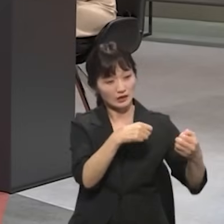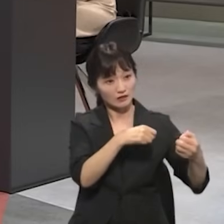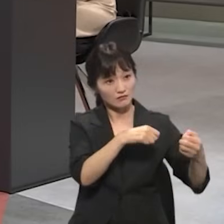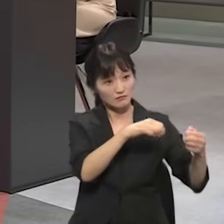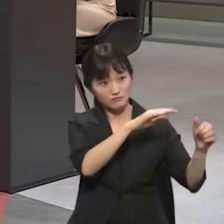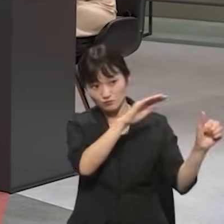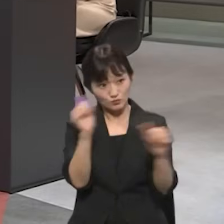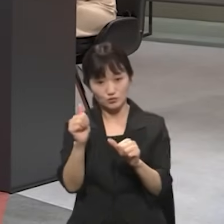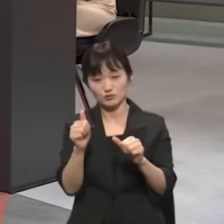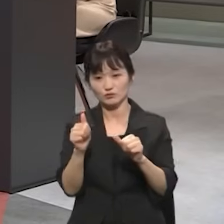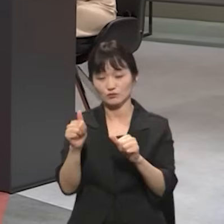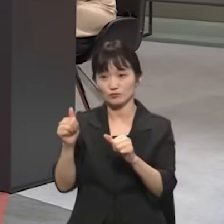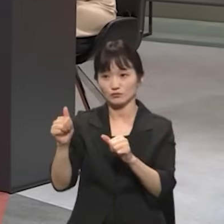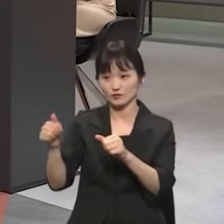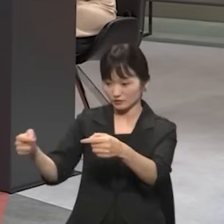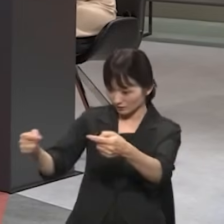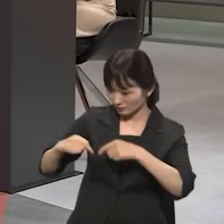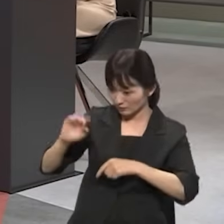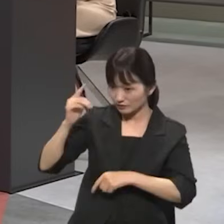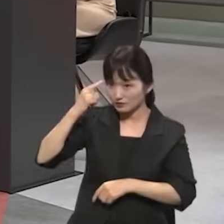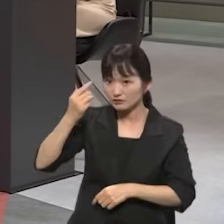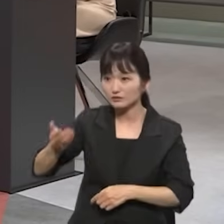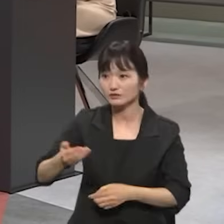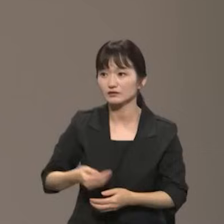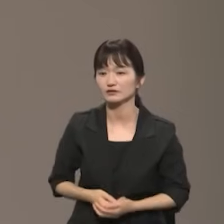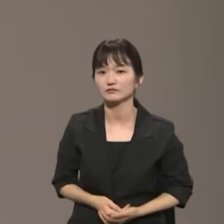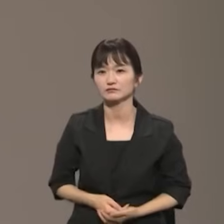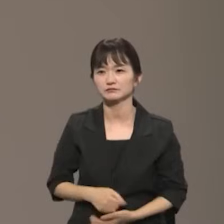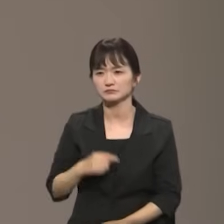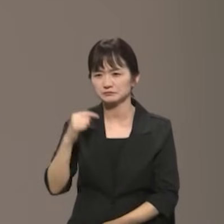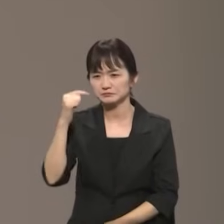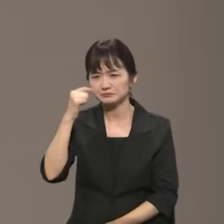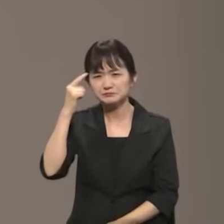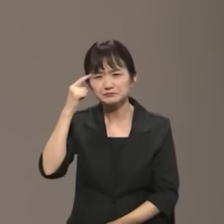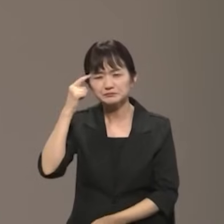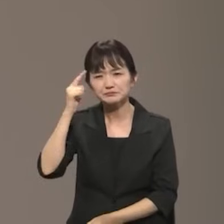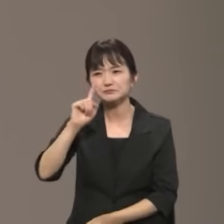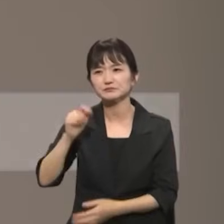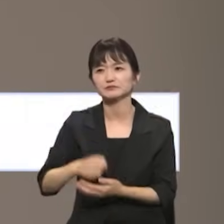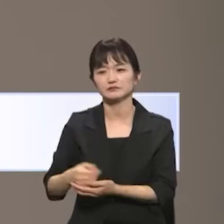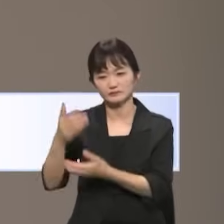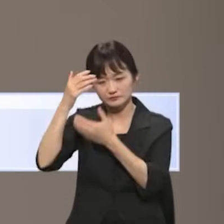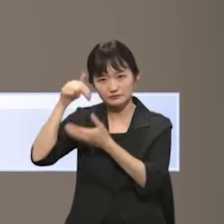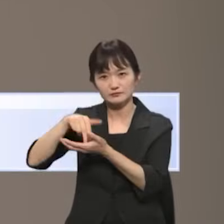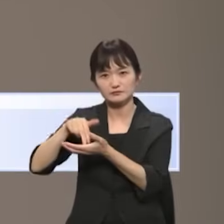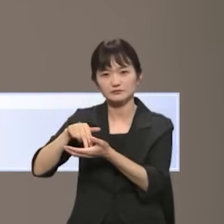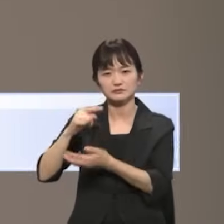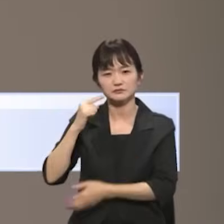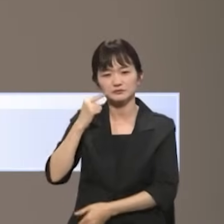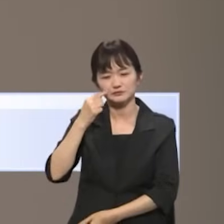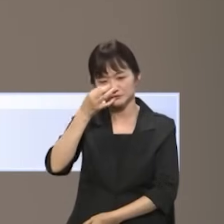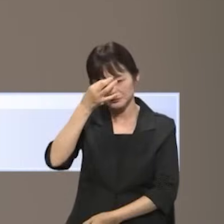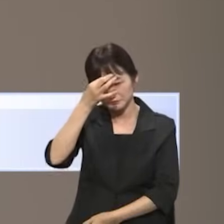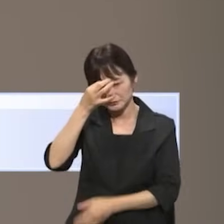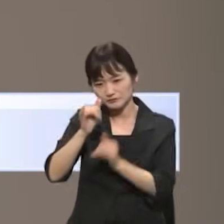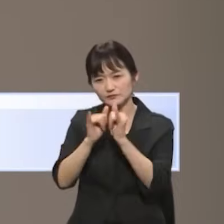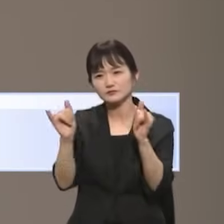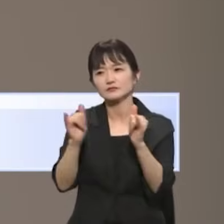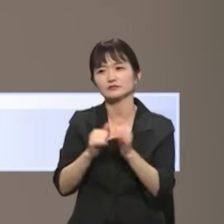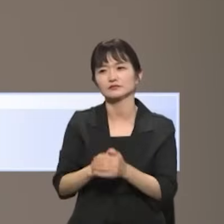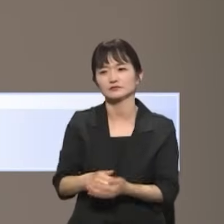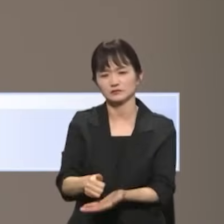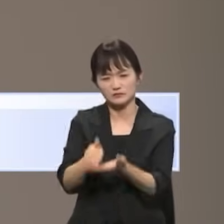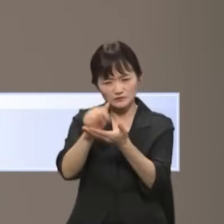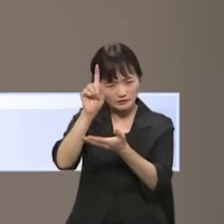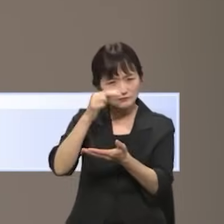건데. 그렇죠. 그러니까 이게 냉정하게 보면 팬들 입장에서는 일단 아티스트에 대한 존중이 전혀 없다라고 느껴질 수가